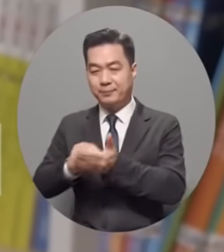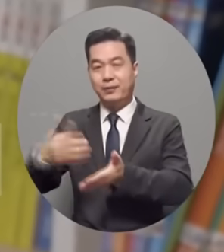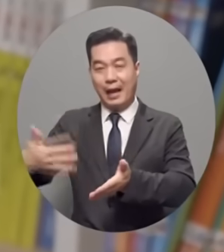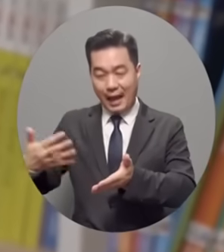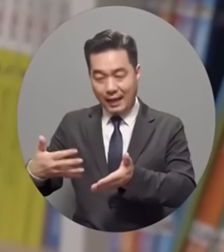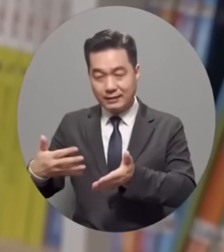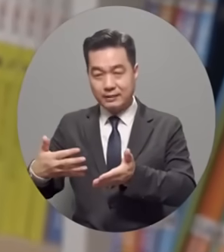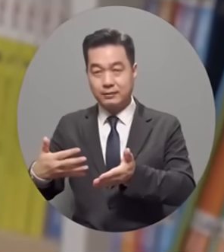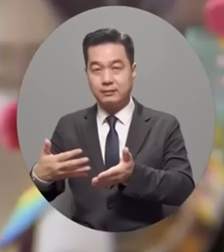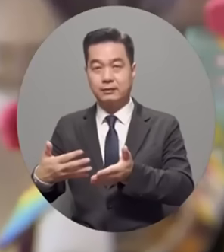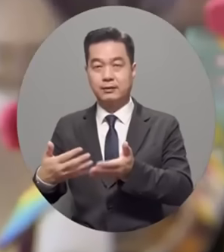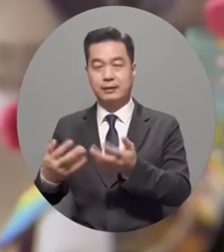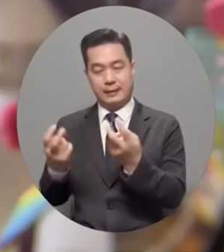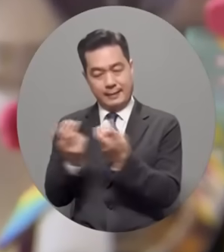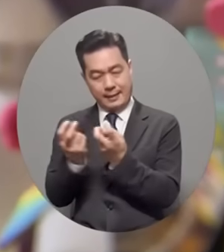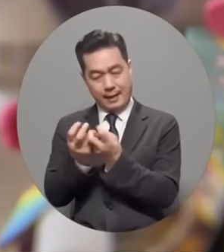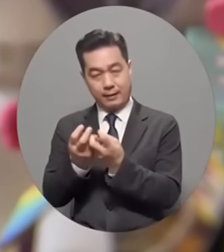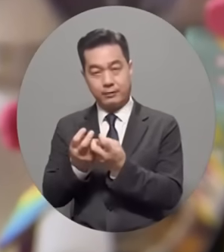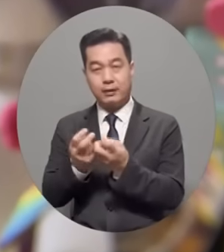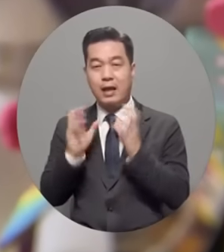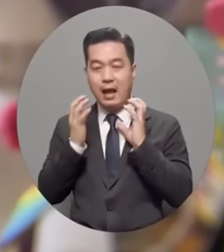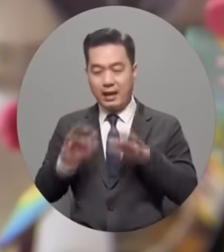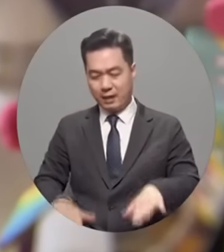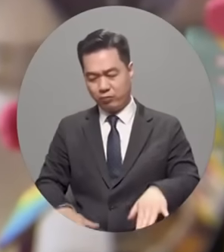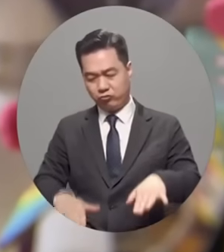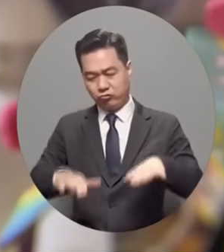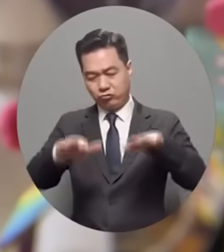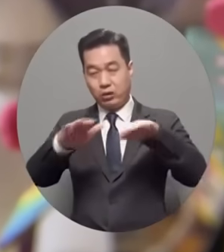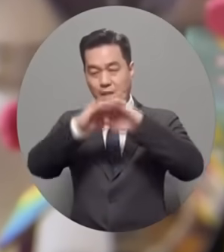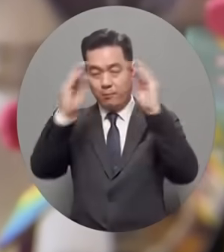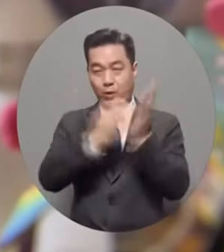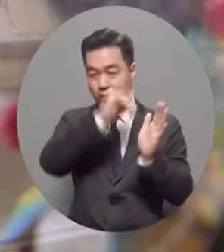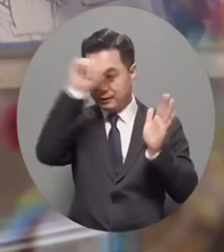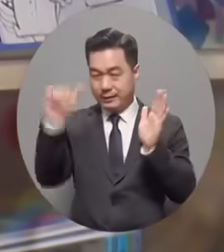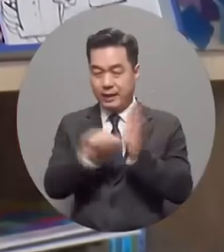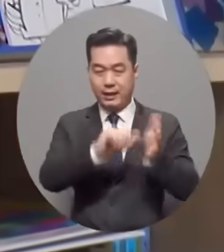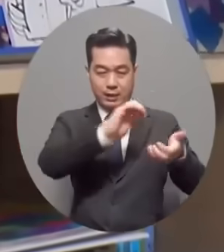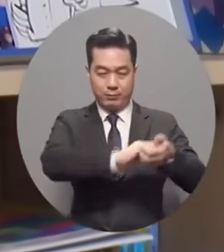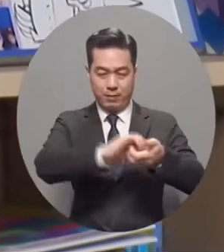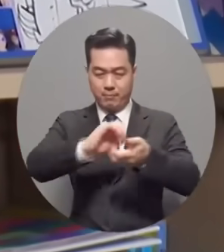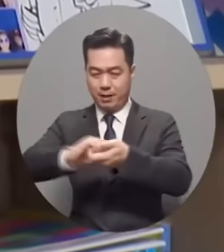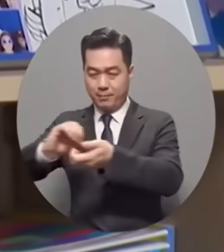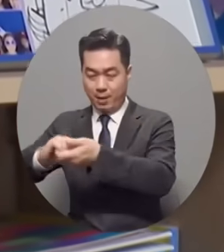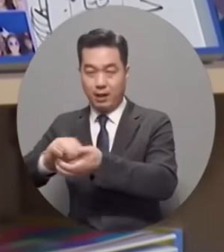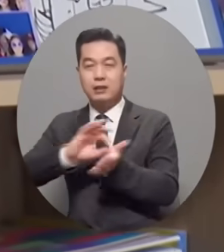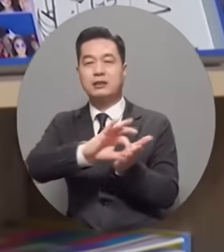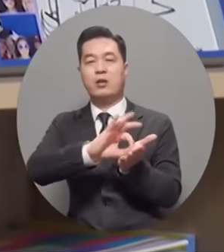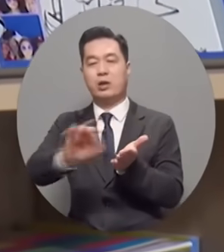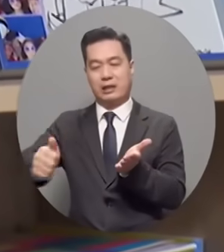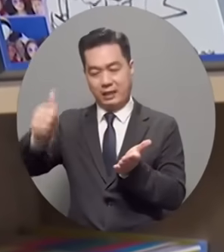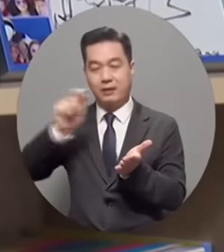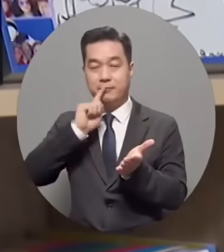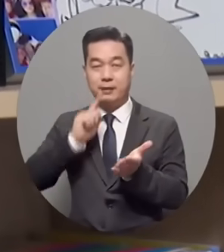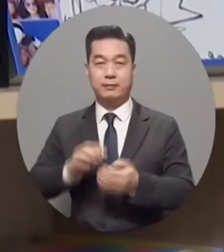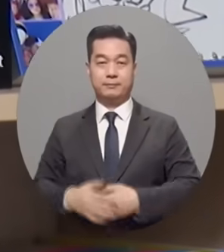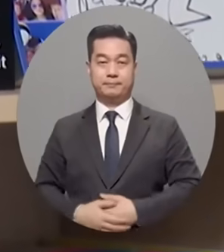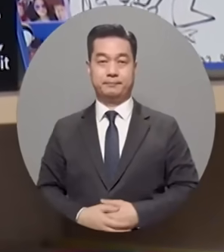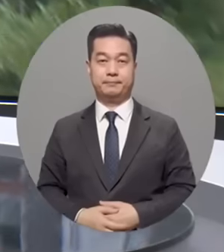대책을 아이의 생애 주기 전체로 확대할 상황이라고 지적합니다. MBC 뉴스 지은수입니다.